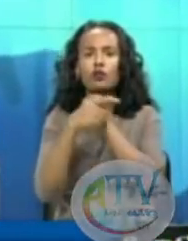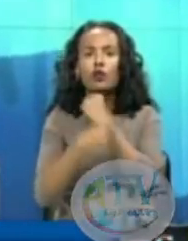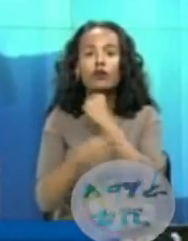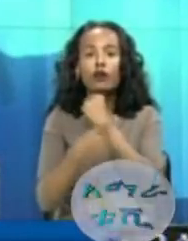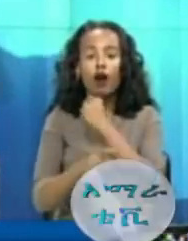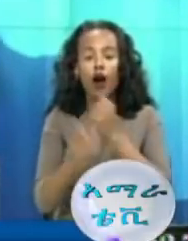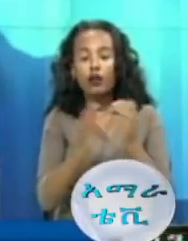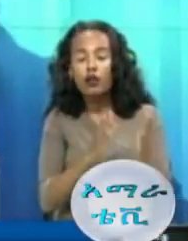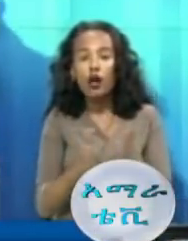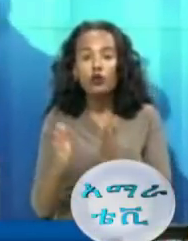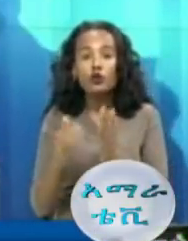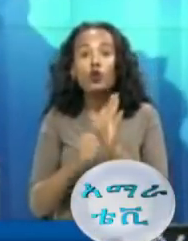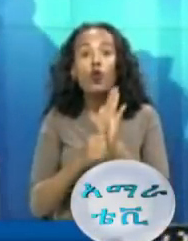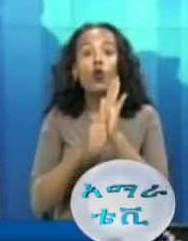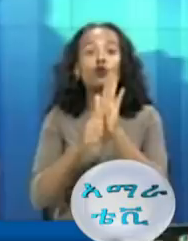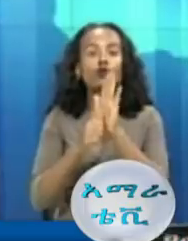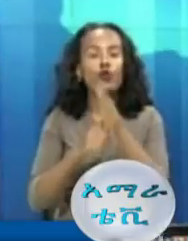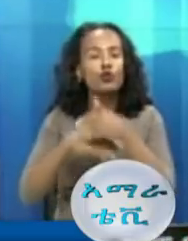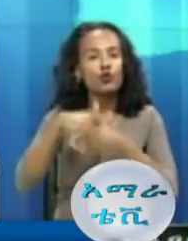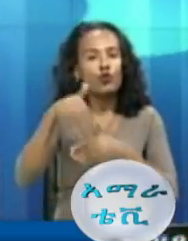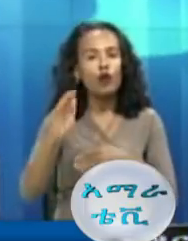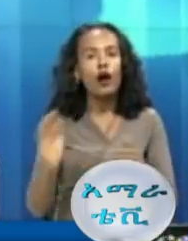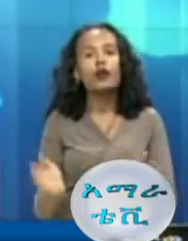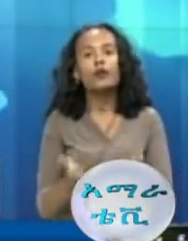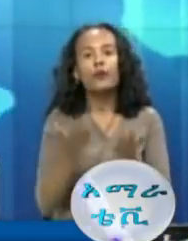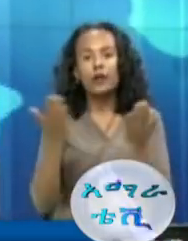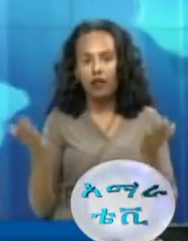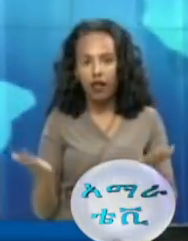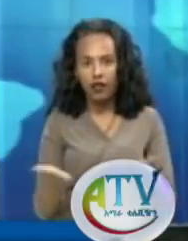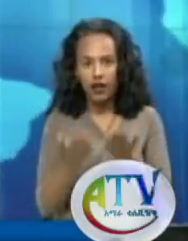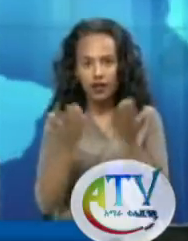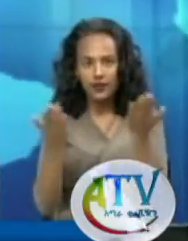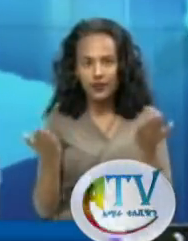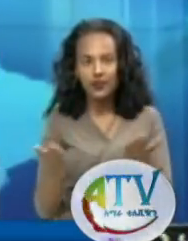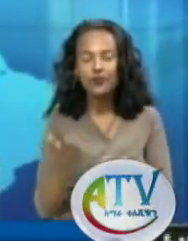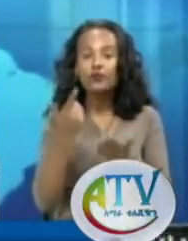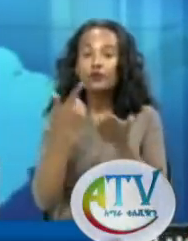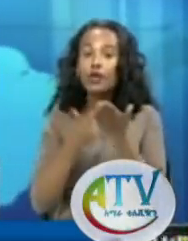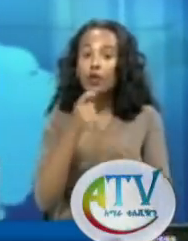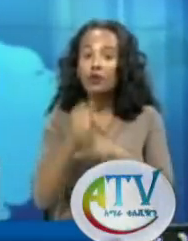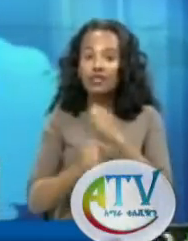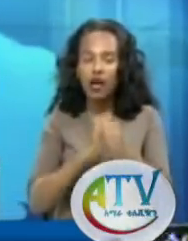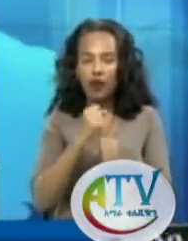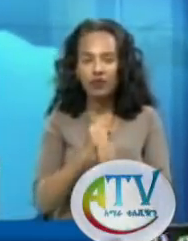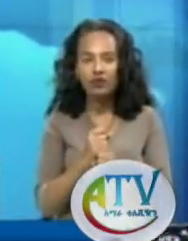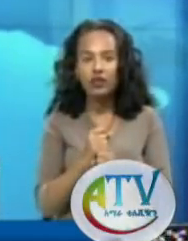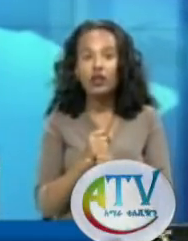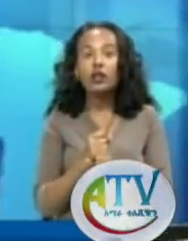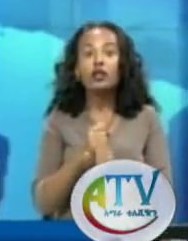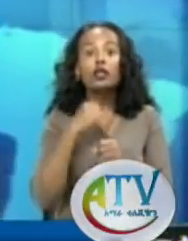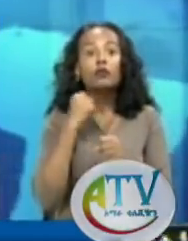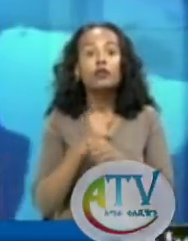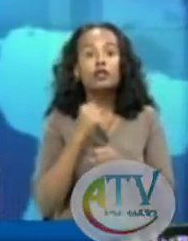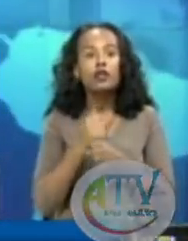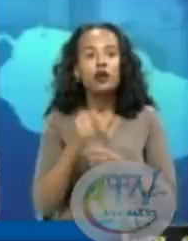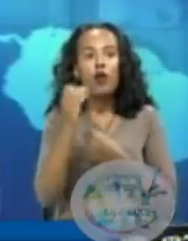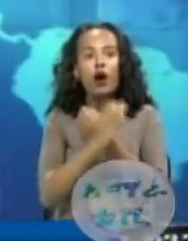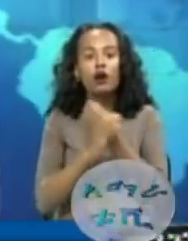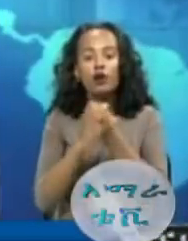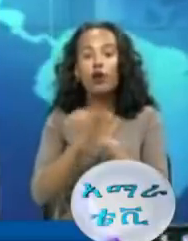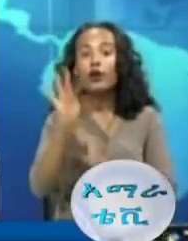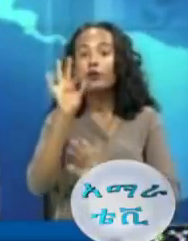አደረጃጀት ጎልቶ እንዲወጣ ይበረታታል። በዚህ ዓመት የምናከናውነው ሀገራዊ